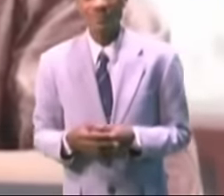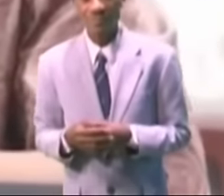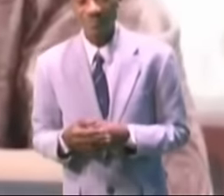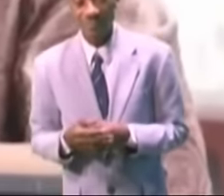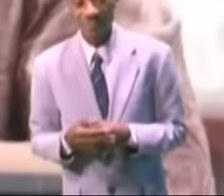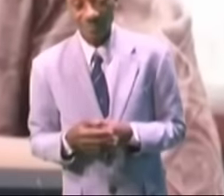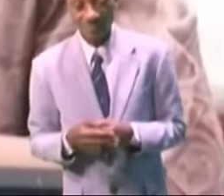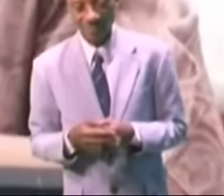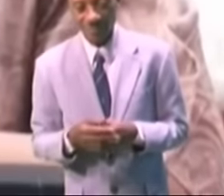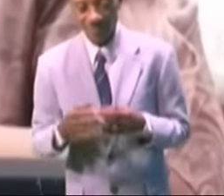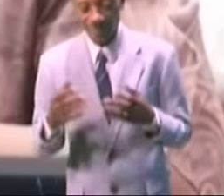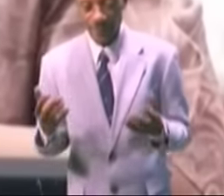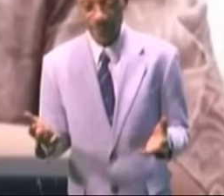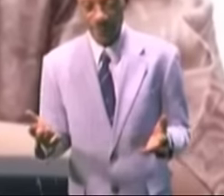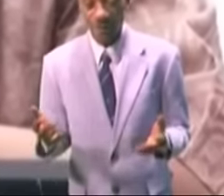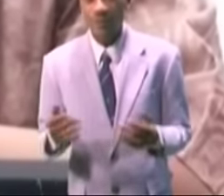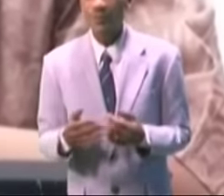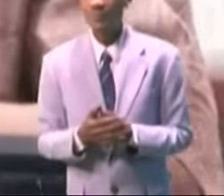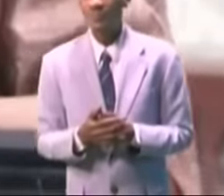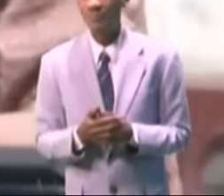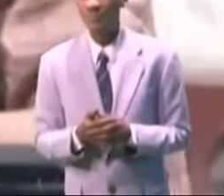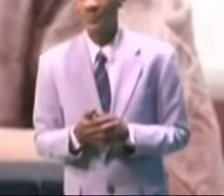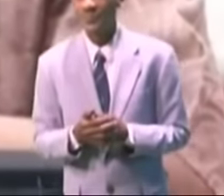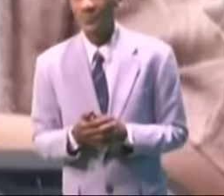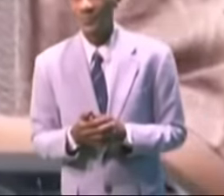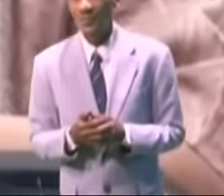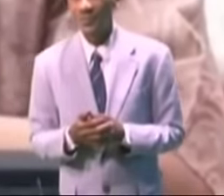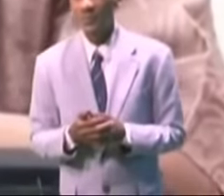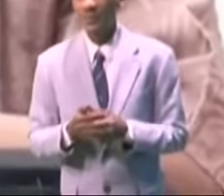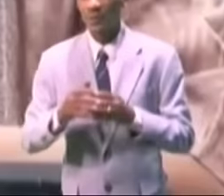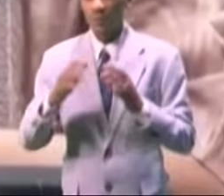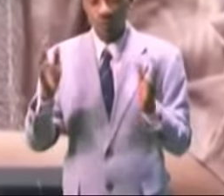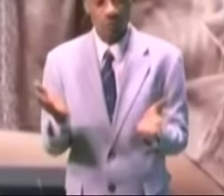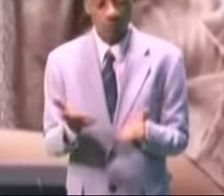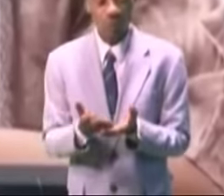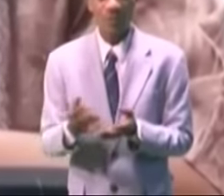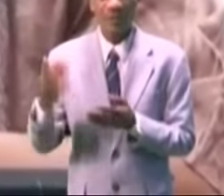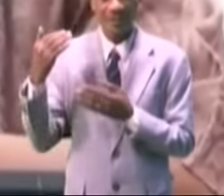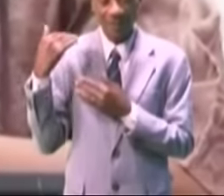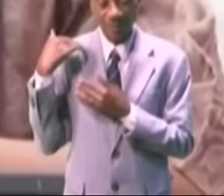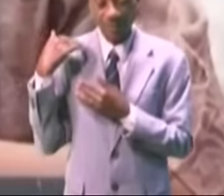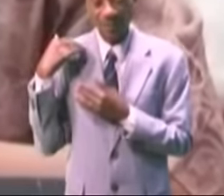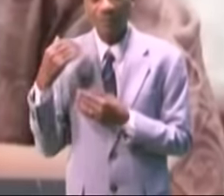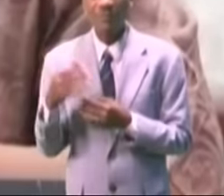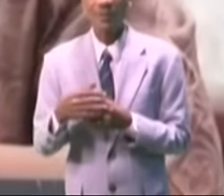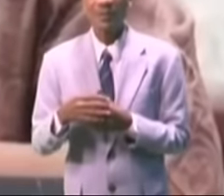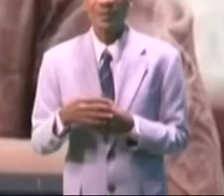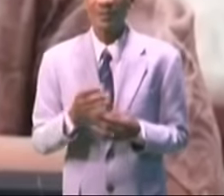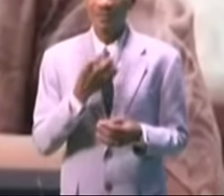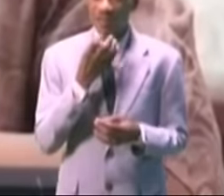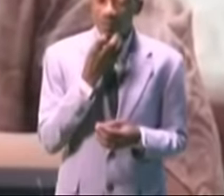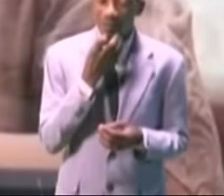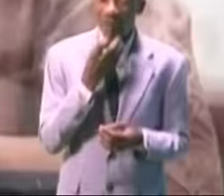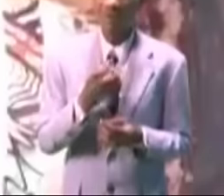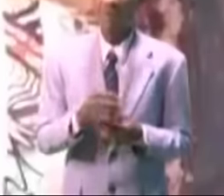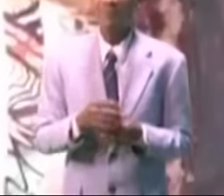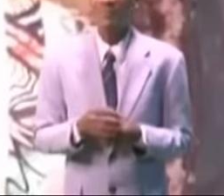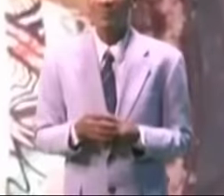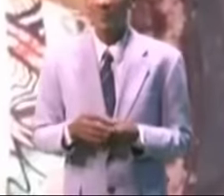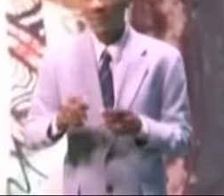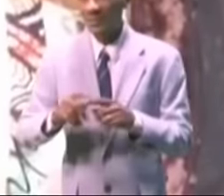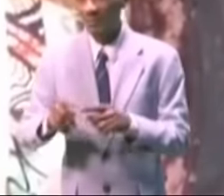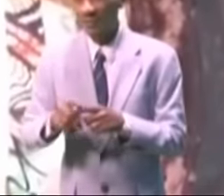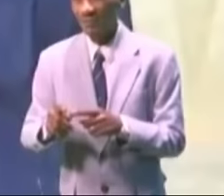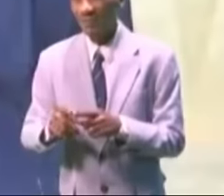premier citoyen de la ville, Dominique Kodiambete, a placé quelques mots à l'endroit de ses élèves en ces termes. Nous devons